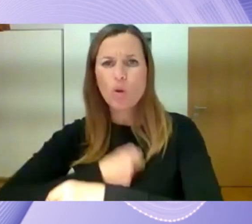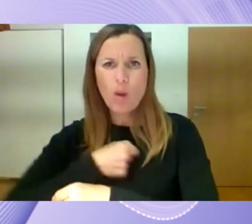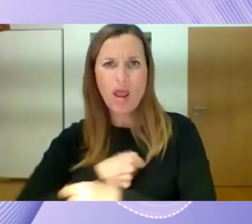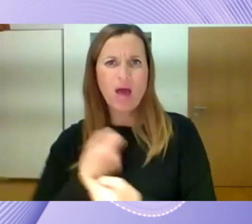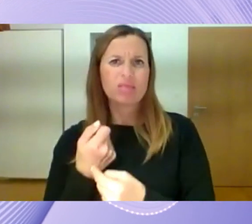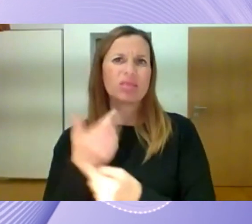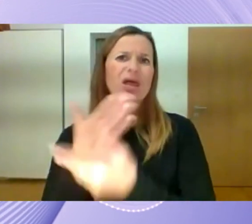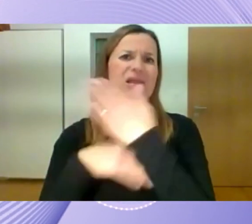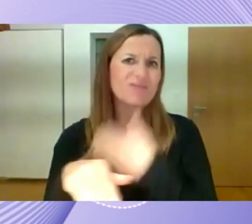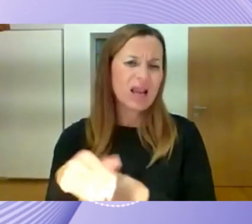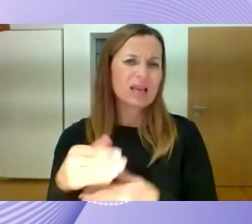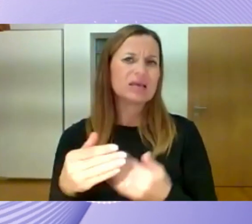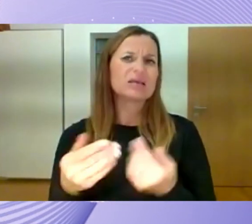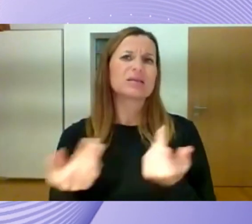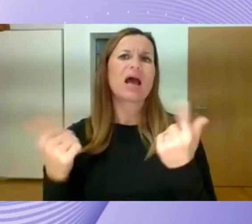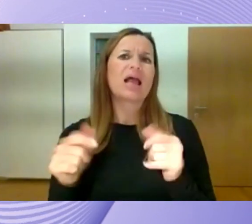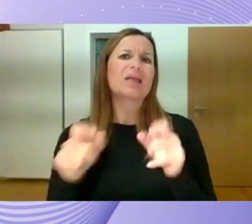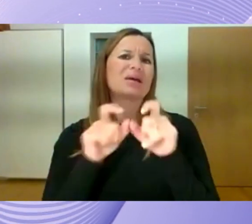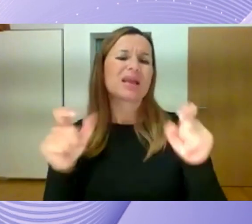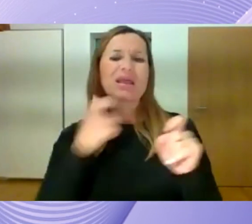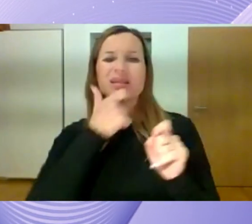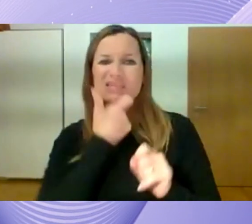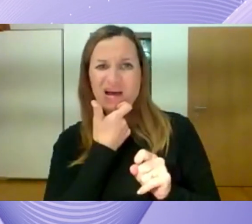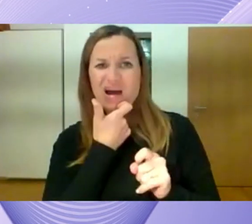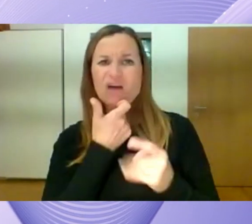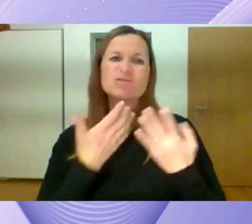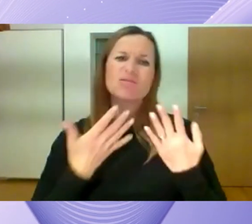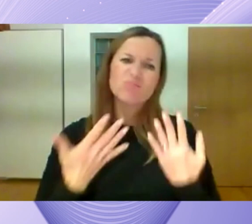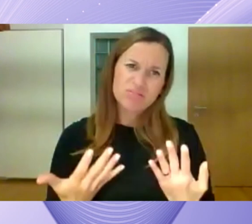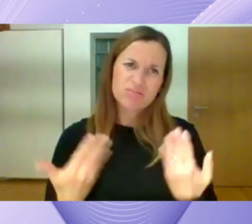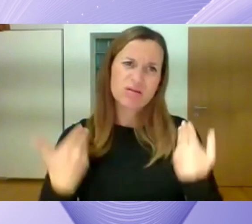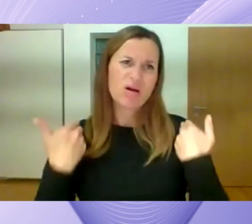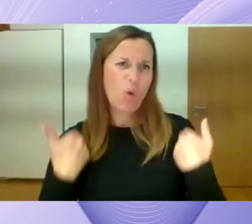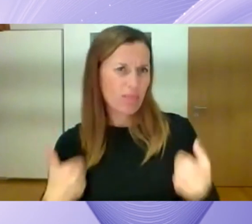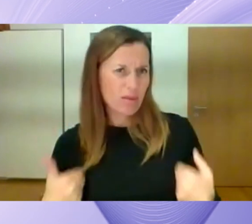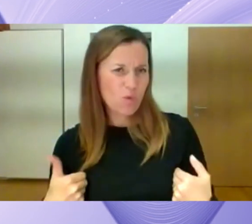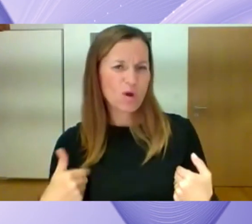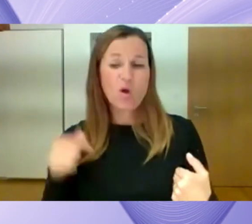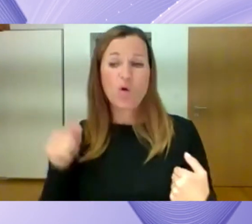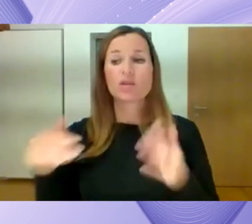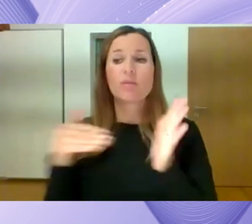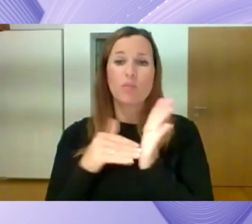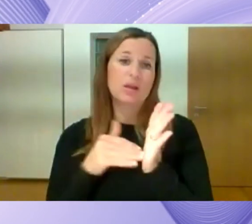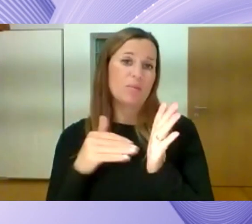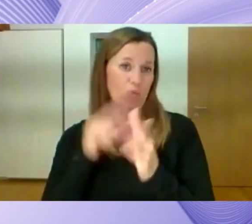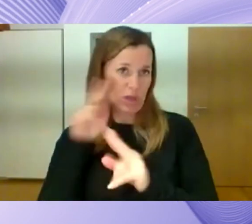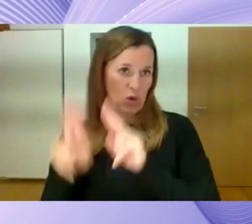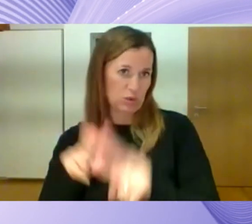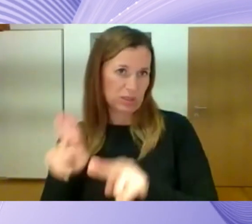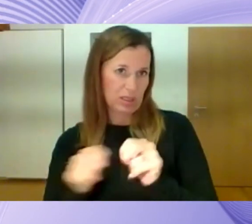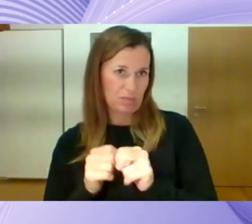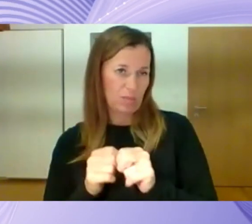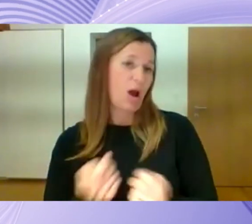pa zaradi starosti opešan, onemogel in potrebuje oskrbo. Pa naj si bo